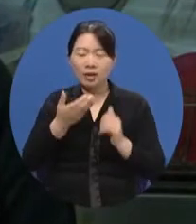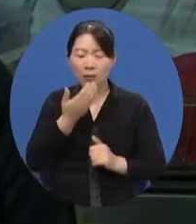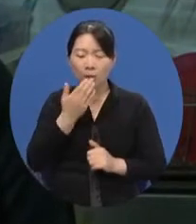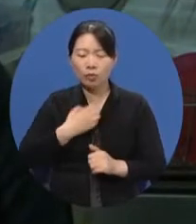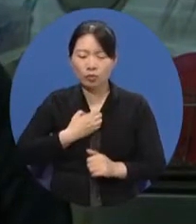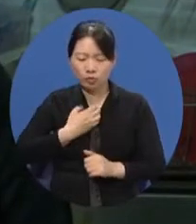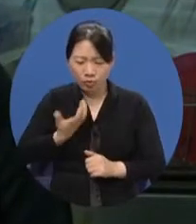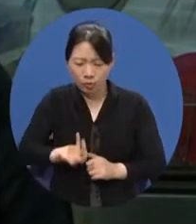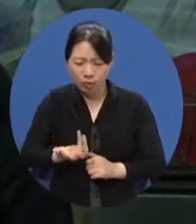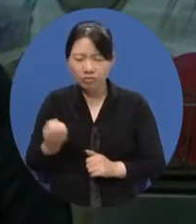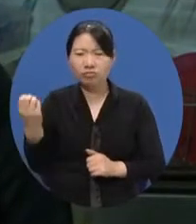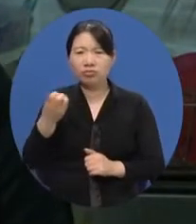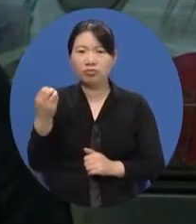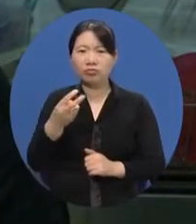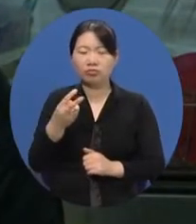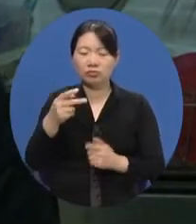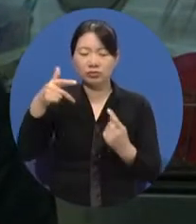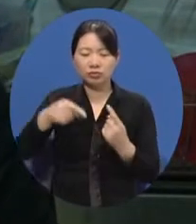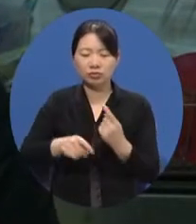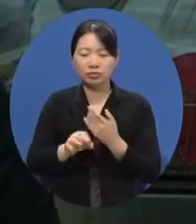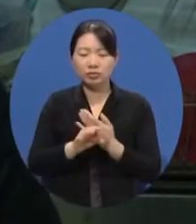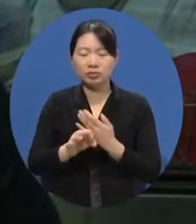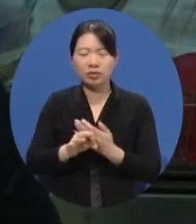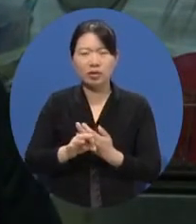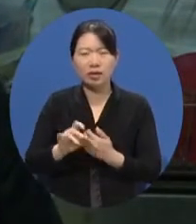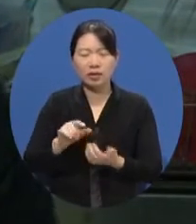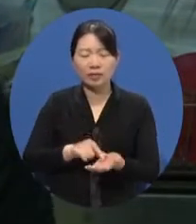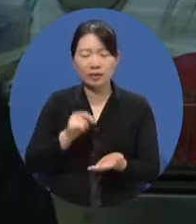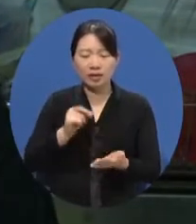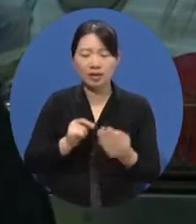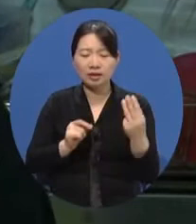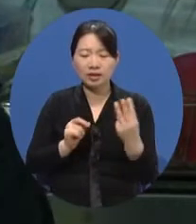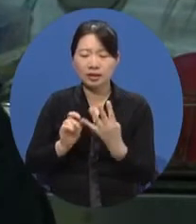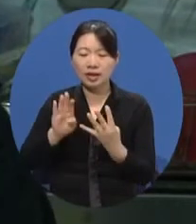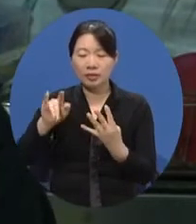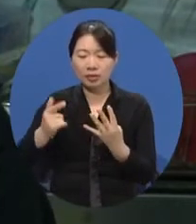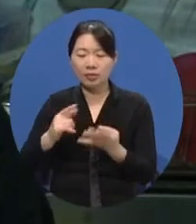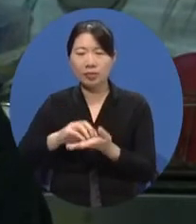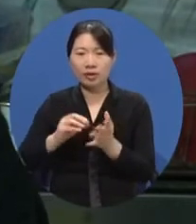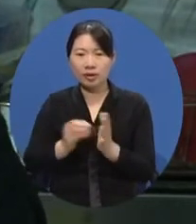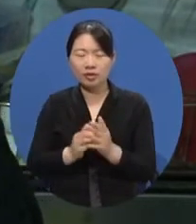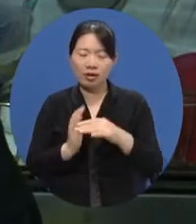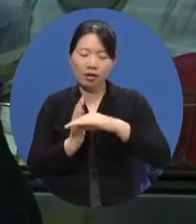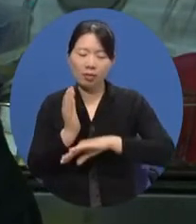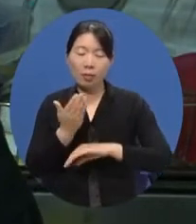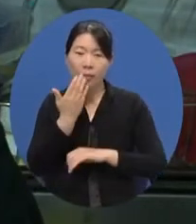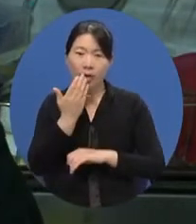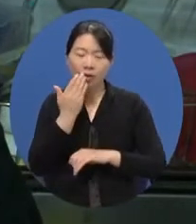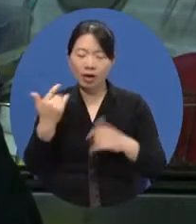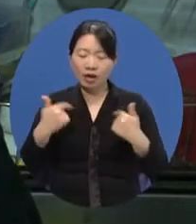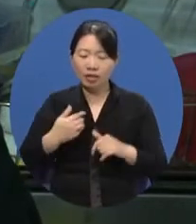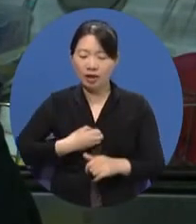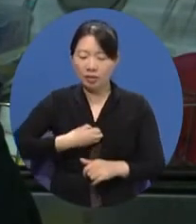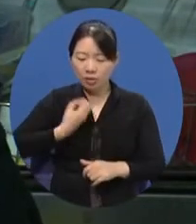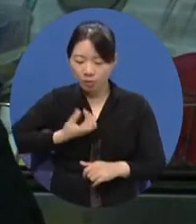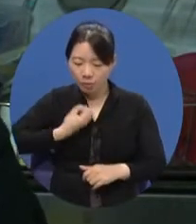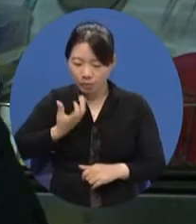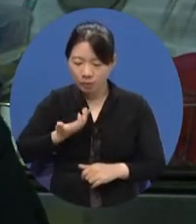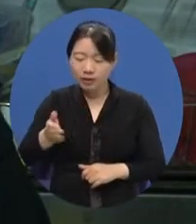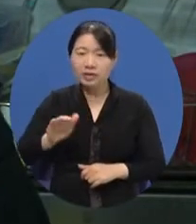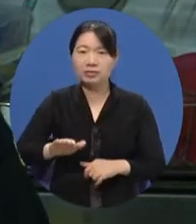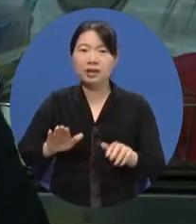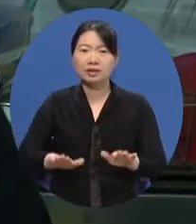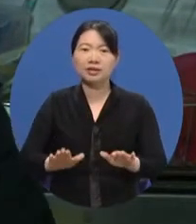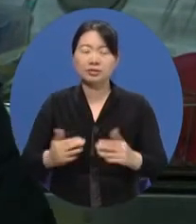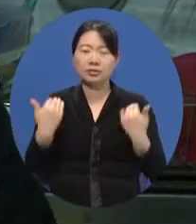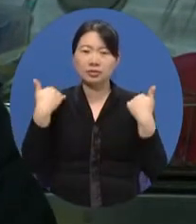토하더라고요. 되게 자주 그랬어요. 일주일이면 한 뭐 세네 번 뭐 이 정도로 좀 가식했다 하는 날은 항상 토했는데 지금은 이제 좀